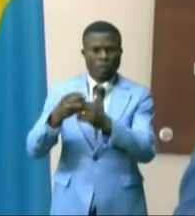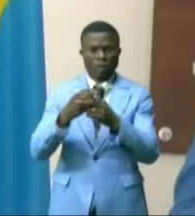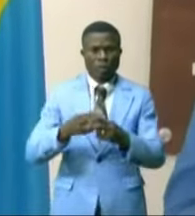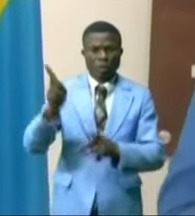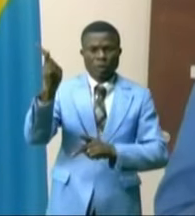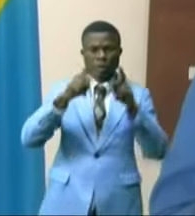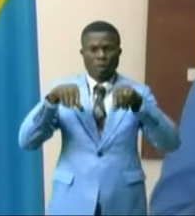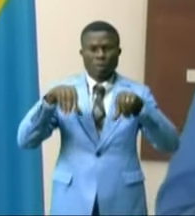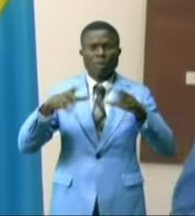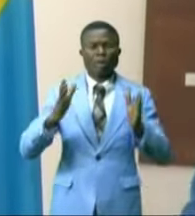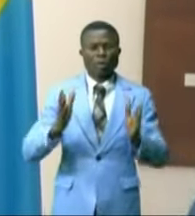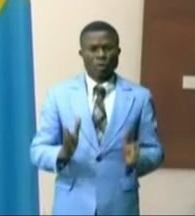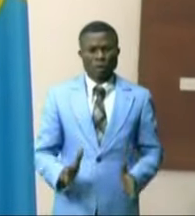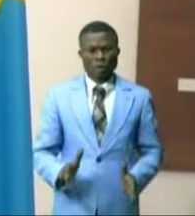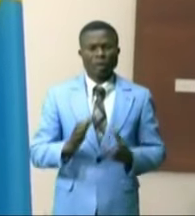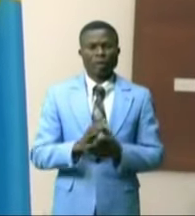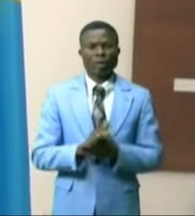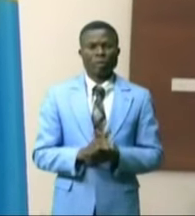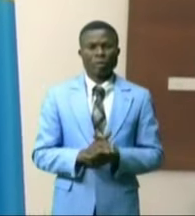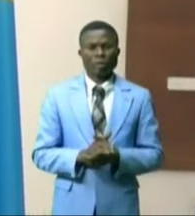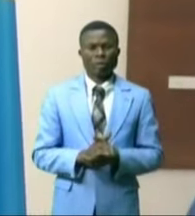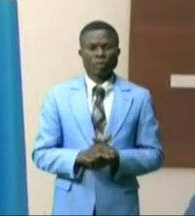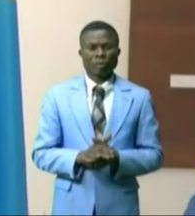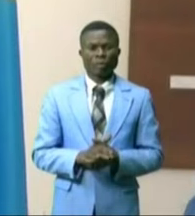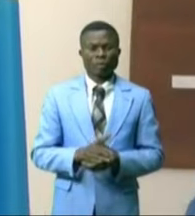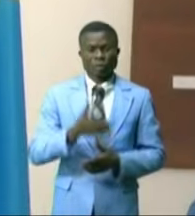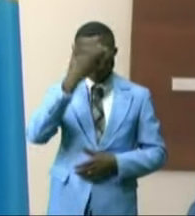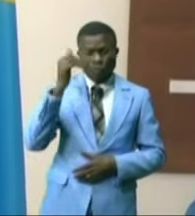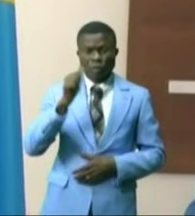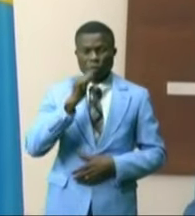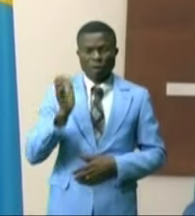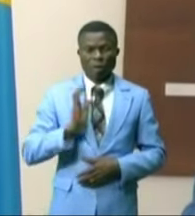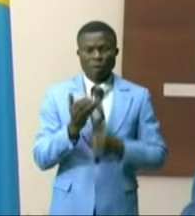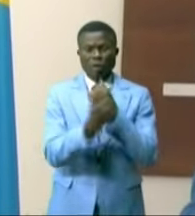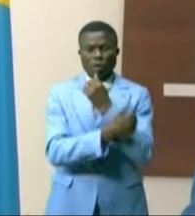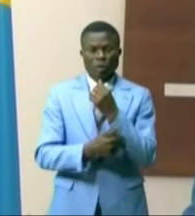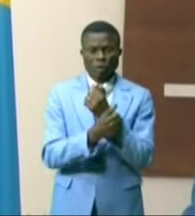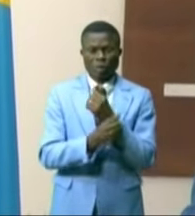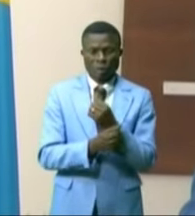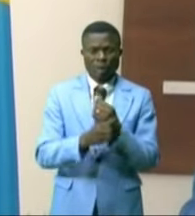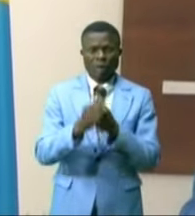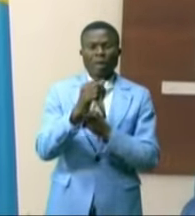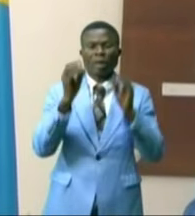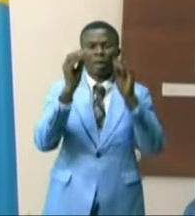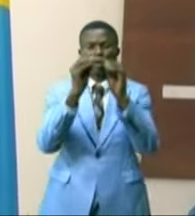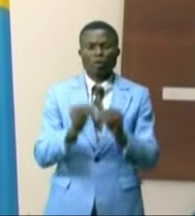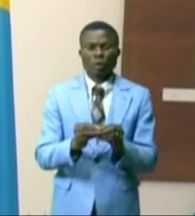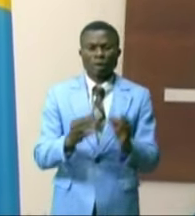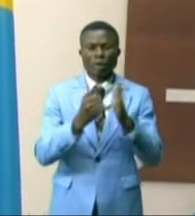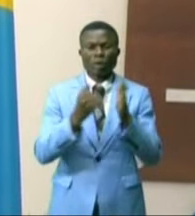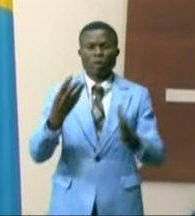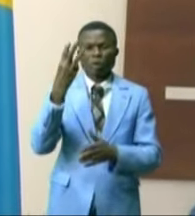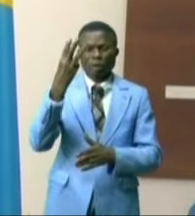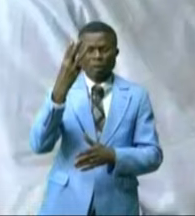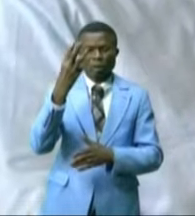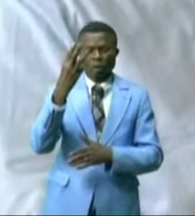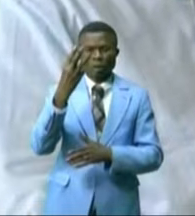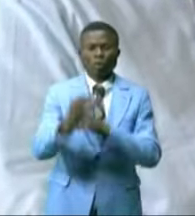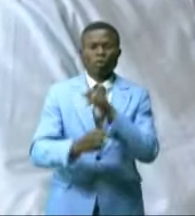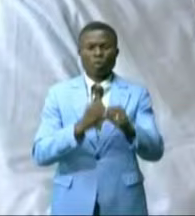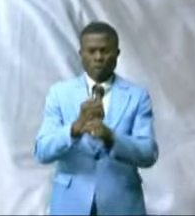peuple congolais. Nul n'ignore que notre pays a 63 ans depuis son accession